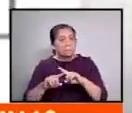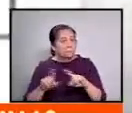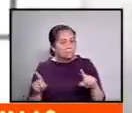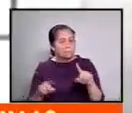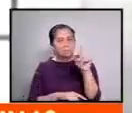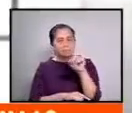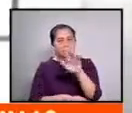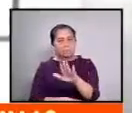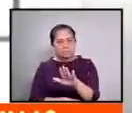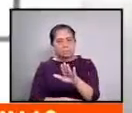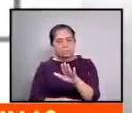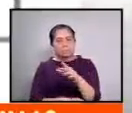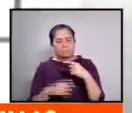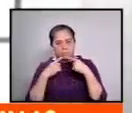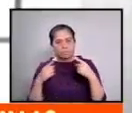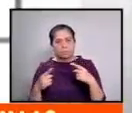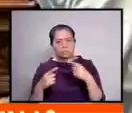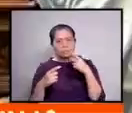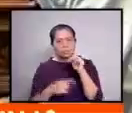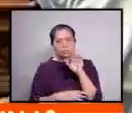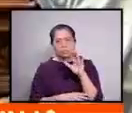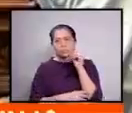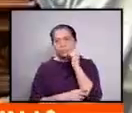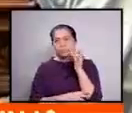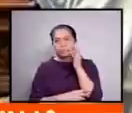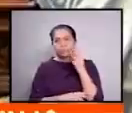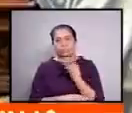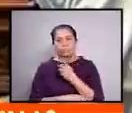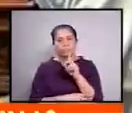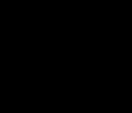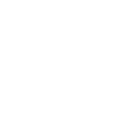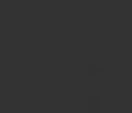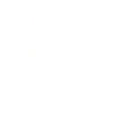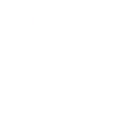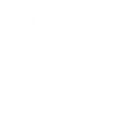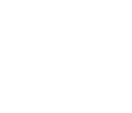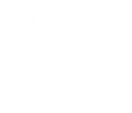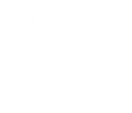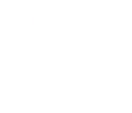alauna na ng hapon ito nagdeklara. Para sa News 5, Shaila Francisco, VR1 News.